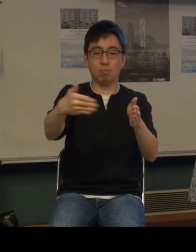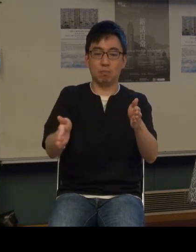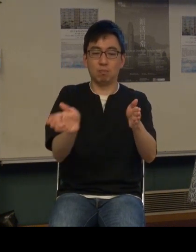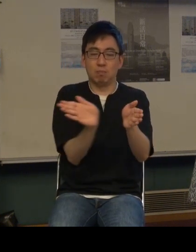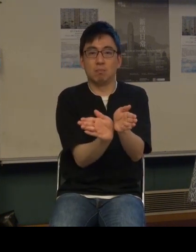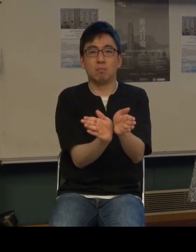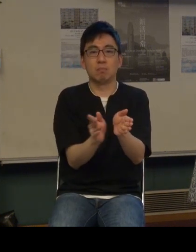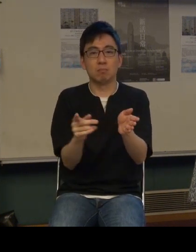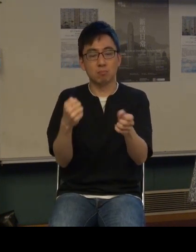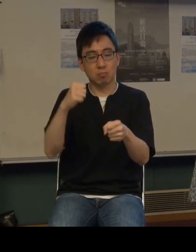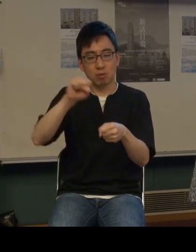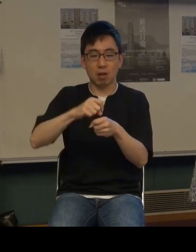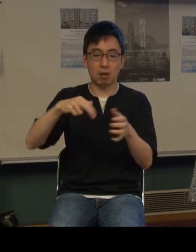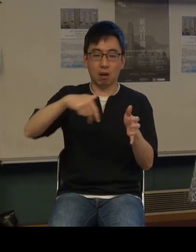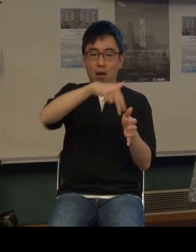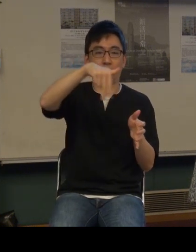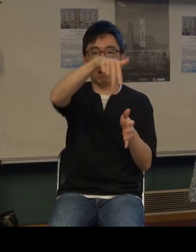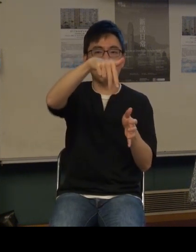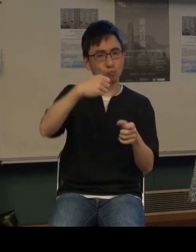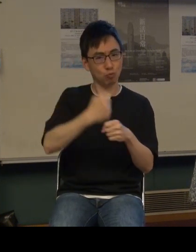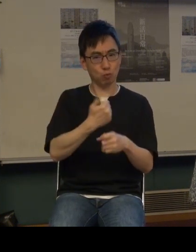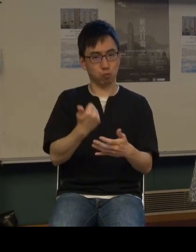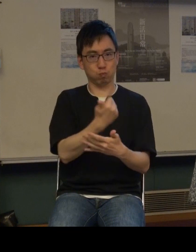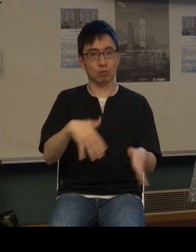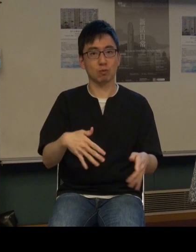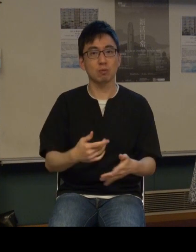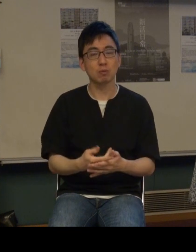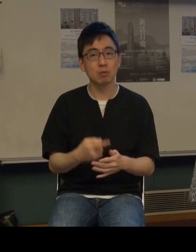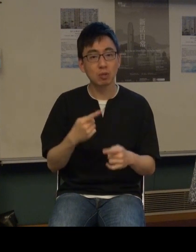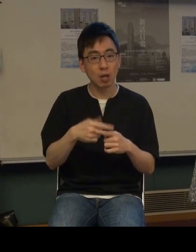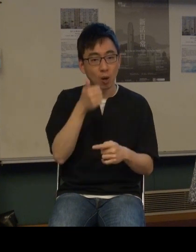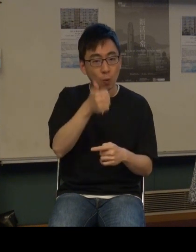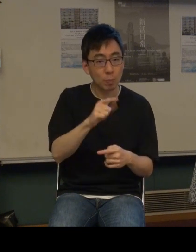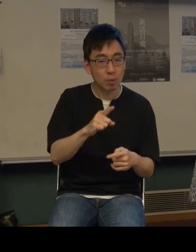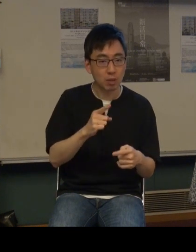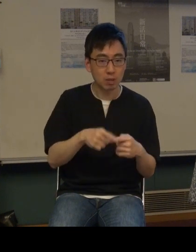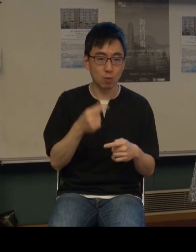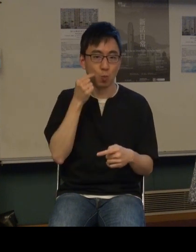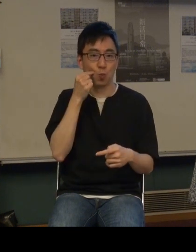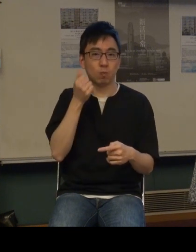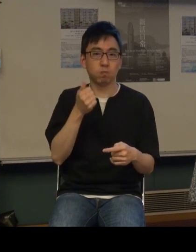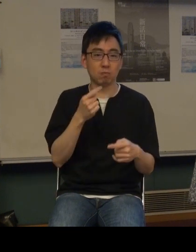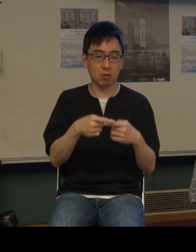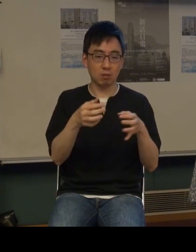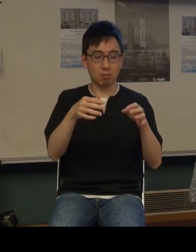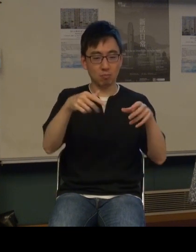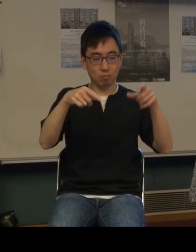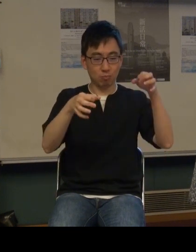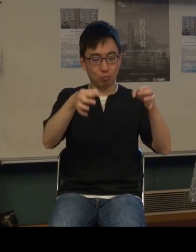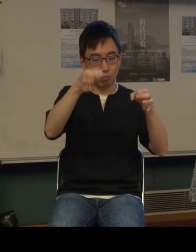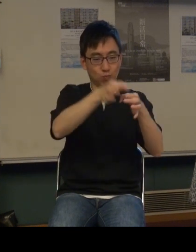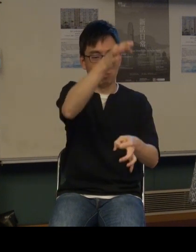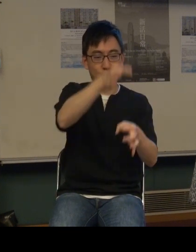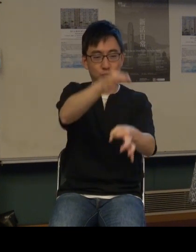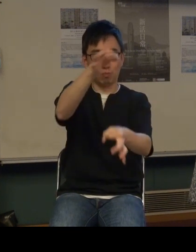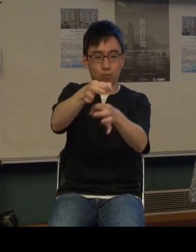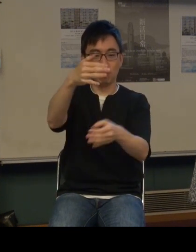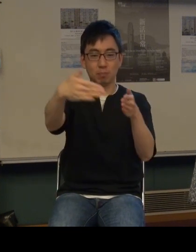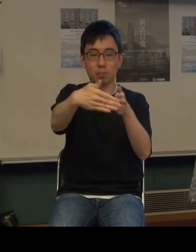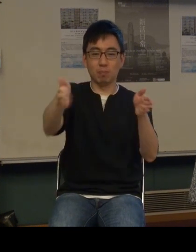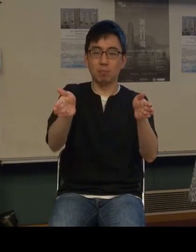梯，係混凝土嘅樓梯。嗱，呢個屋咧有一個好處嘅就係佢好靈活嘅，佢就係得幾條柱、幾個樓板，你個